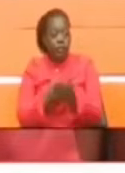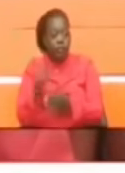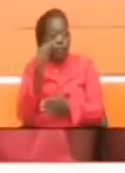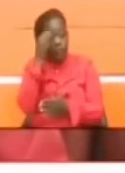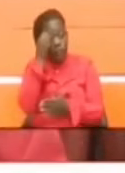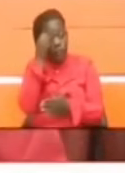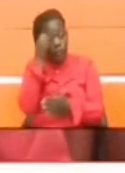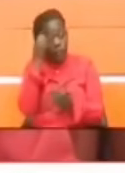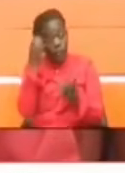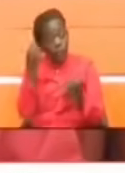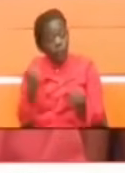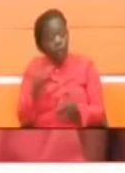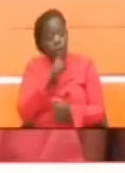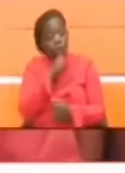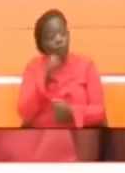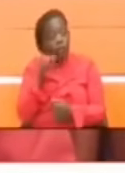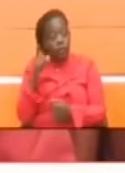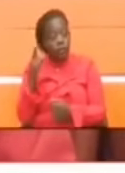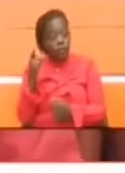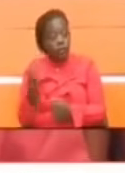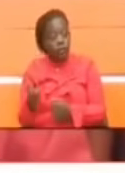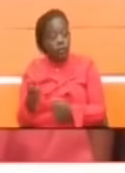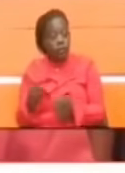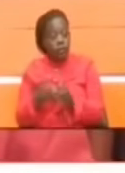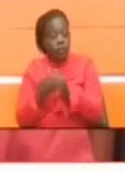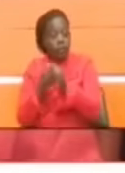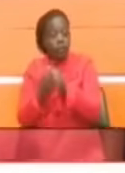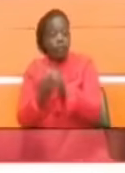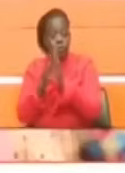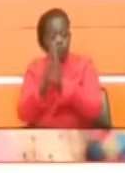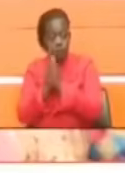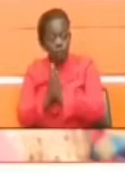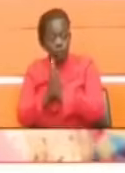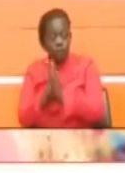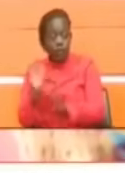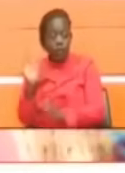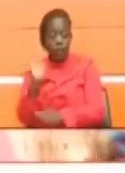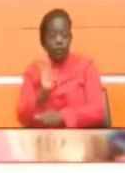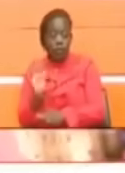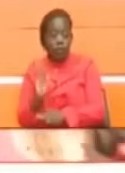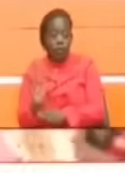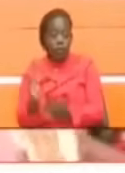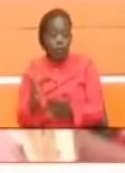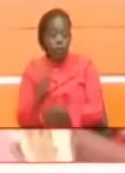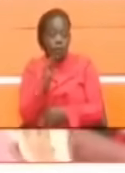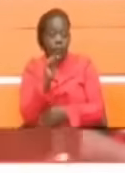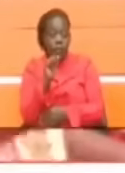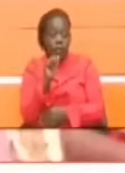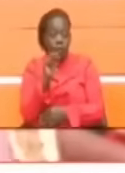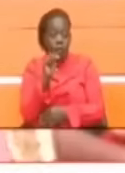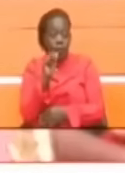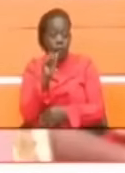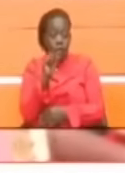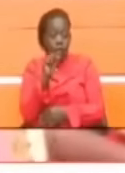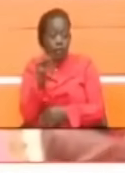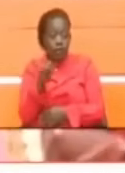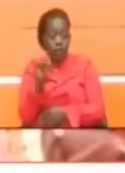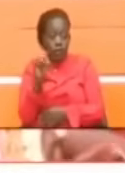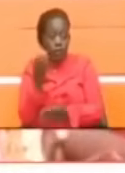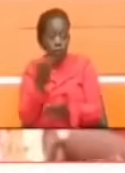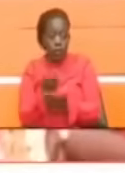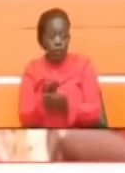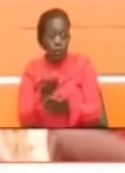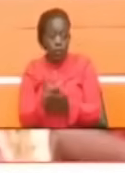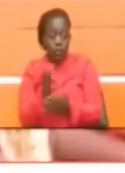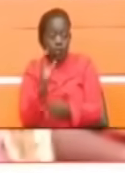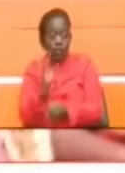omulabirizi w'eruweero Wilson Kiseka nga yakulembeddemu okusaba okw'okusiibula omugenzi n'abatanze asabye kanisa ne famire